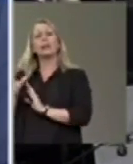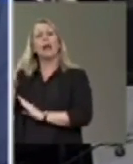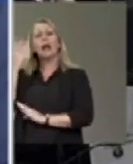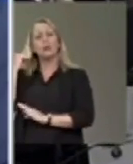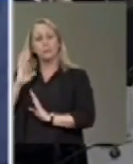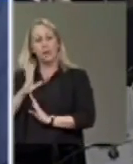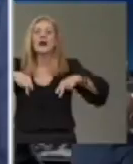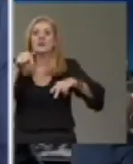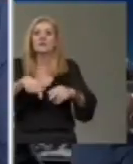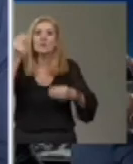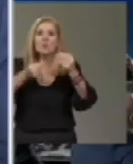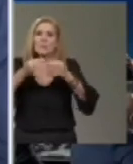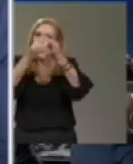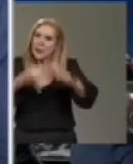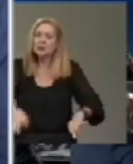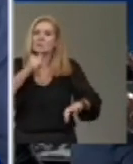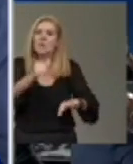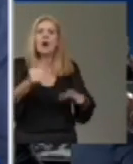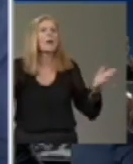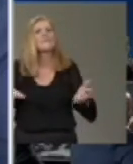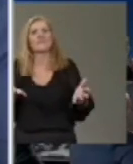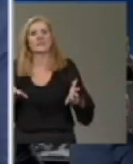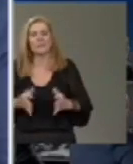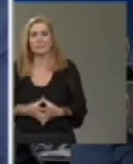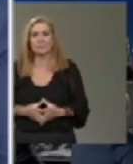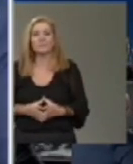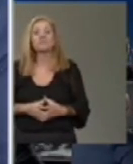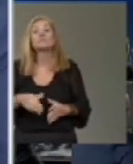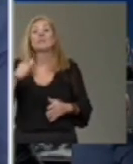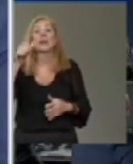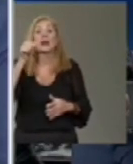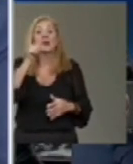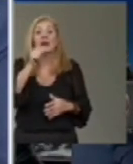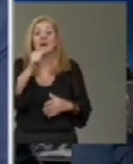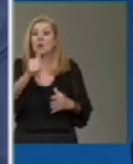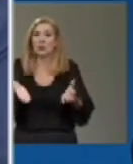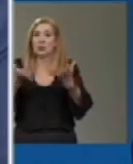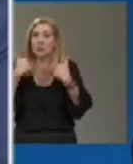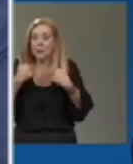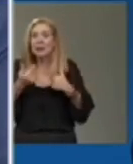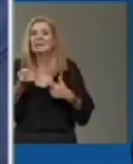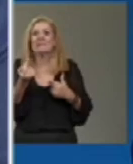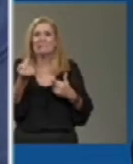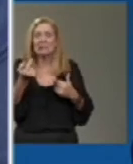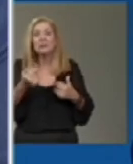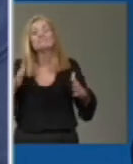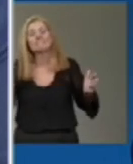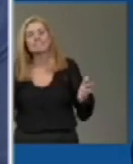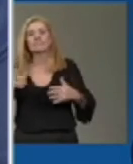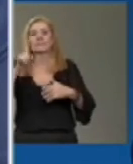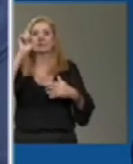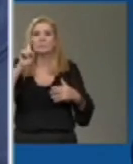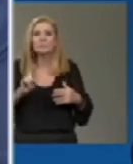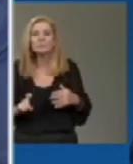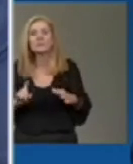αναδεικνύουμε αυτό το θέμα απ την άλλη ναι μεν τα τελευταία χρόνια γίνονται διορισμοί εκπαιδευτικών παρά ταύτα όπως